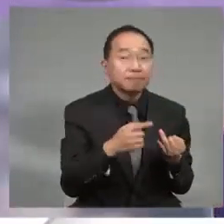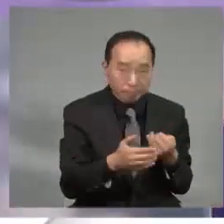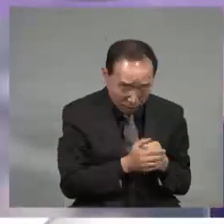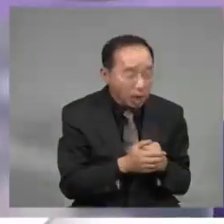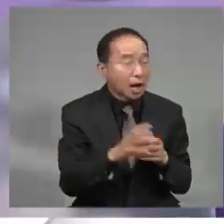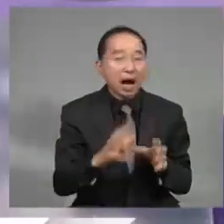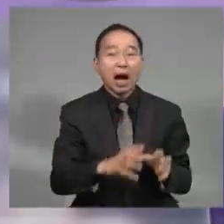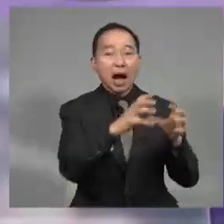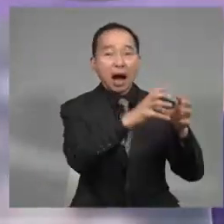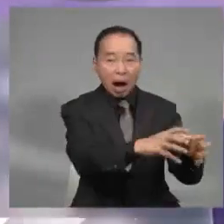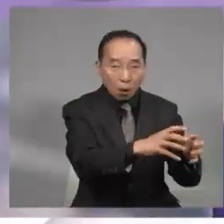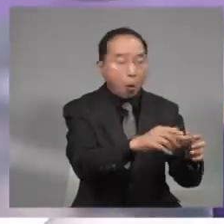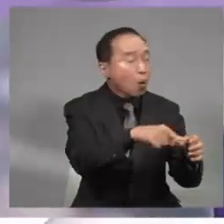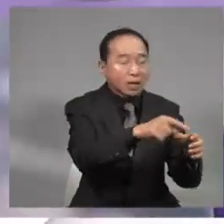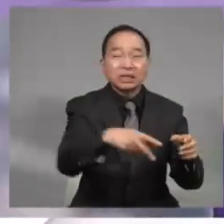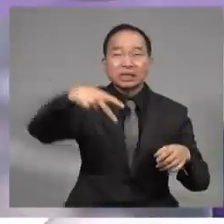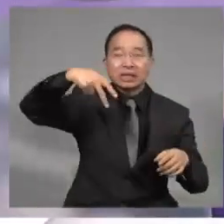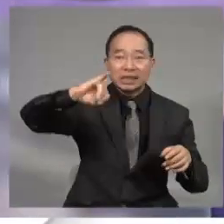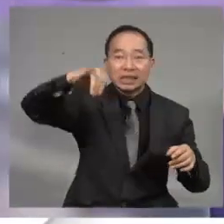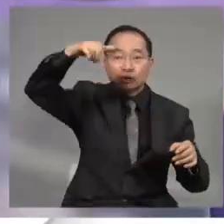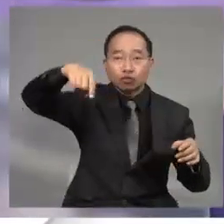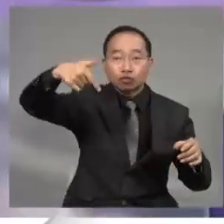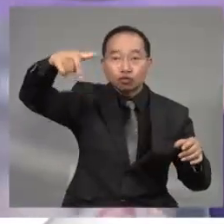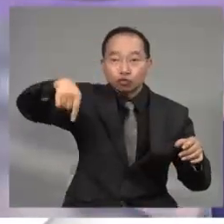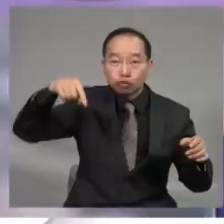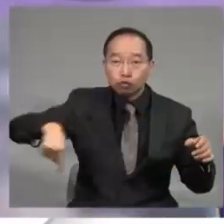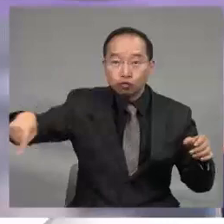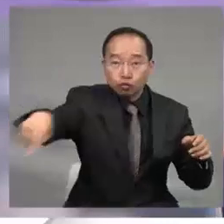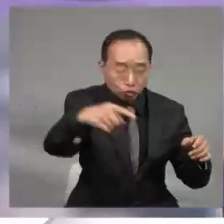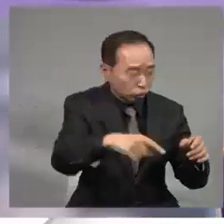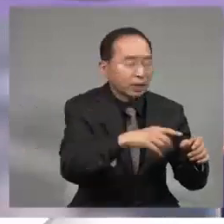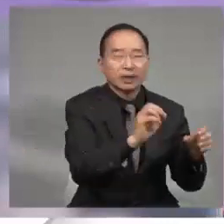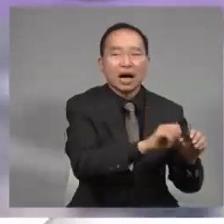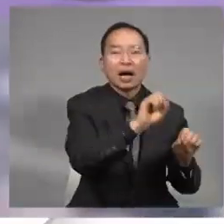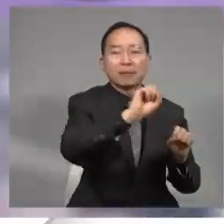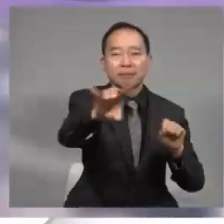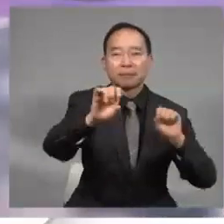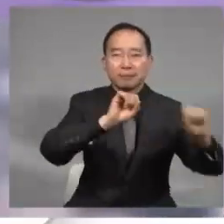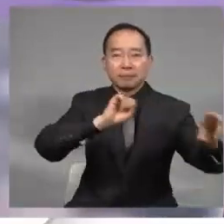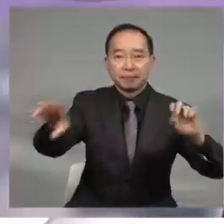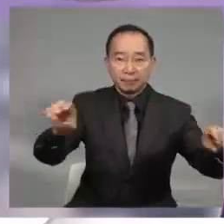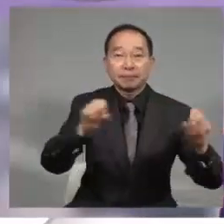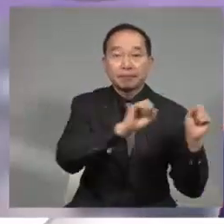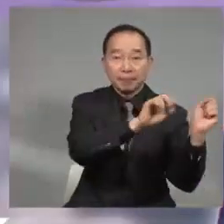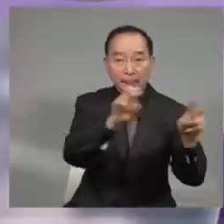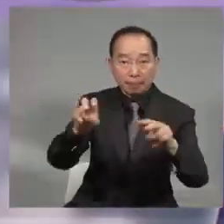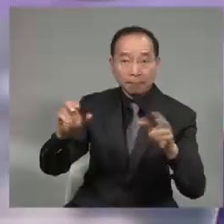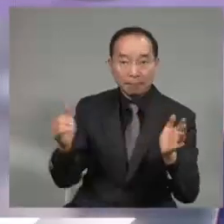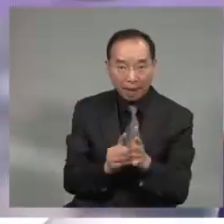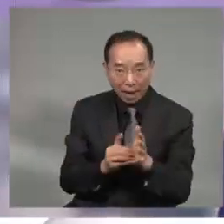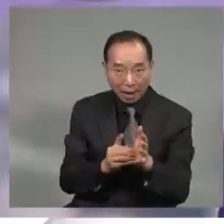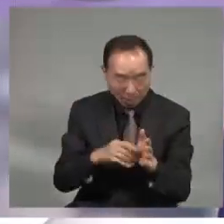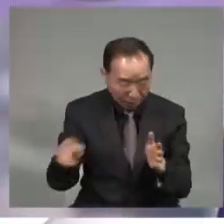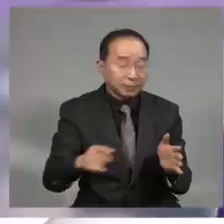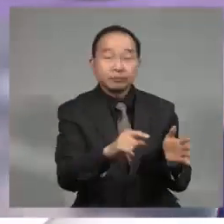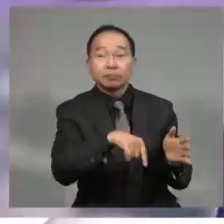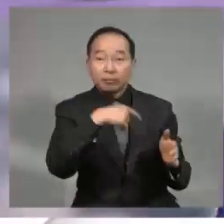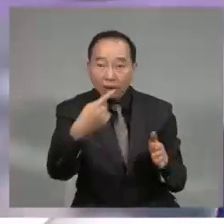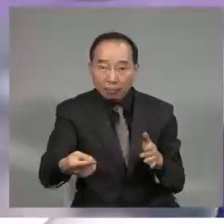관할 구시군 선관위에 보내지면 이 구시군 선관위는 이를 접수하고요. 재외투표함에